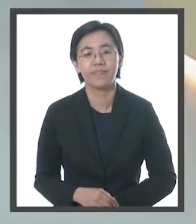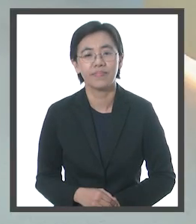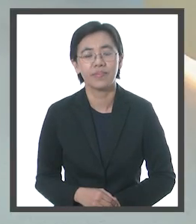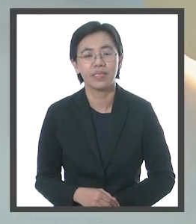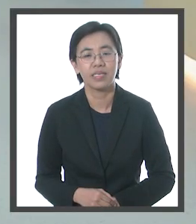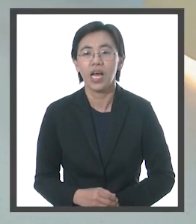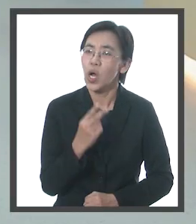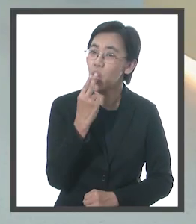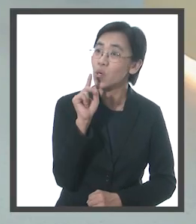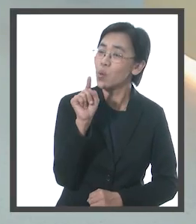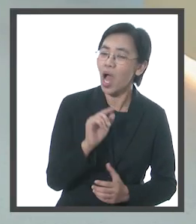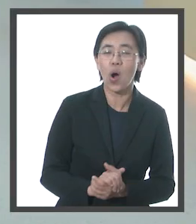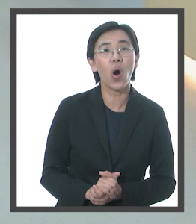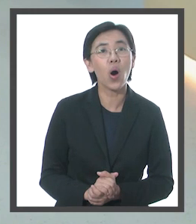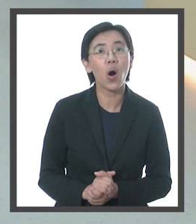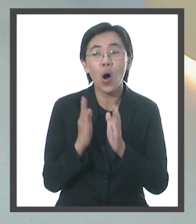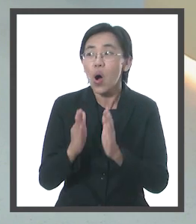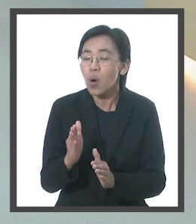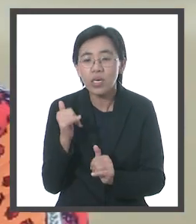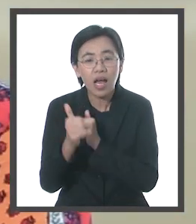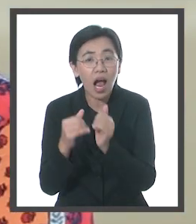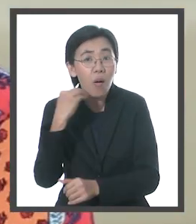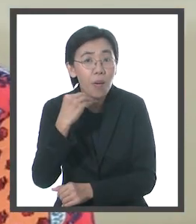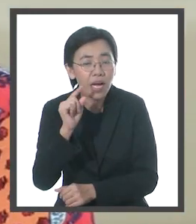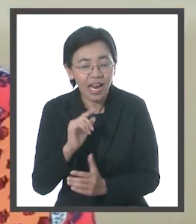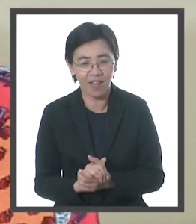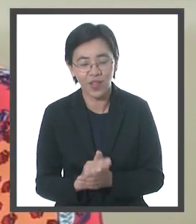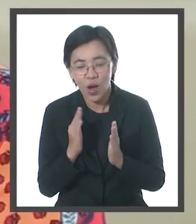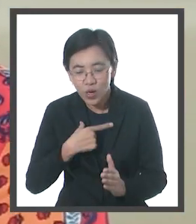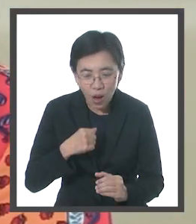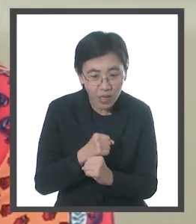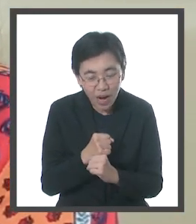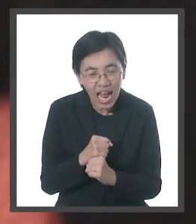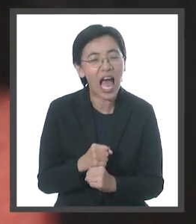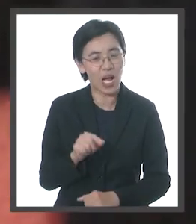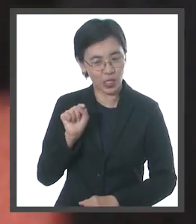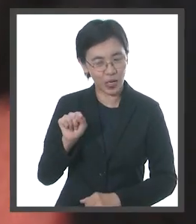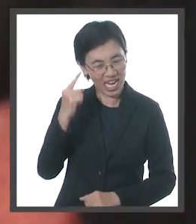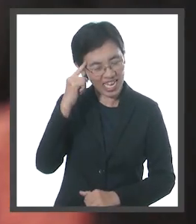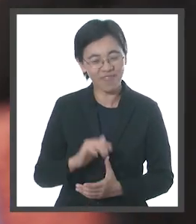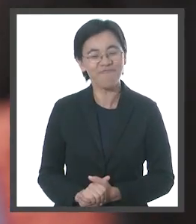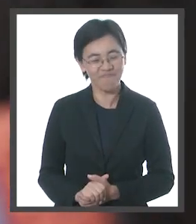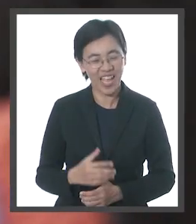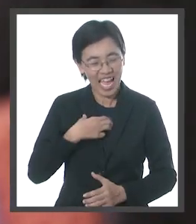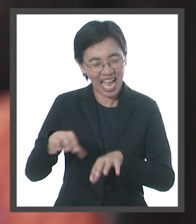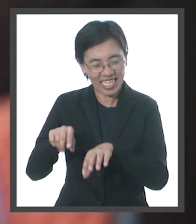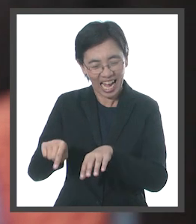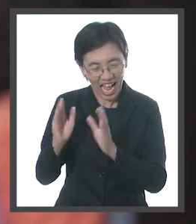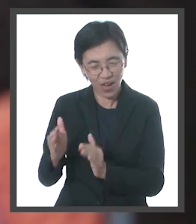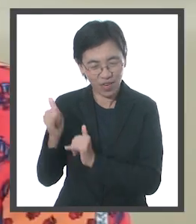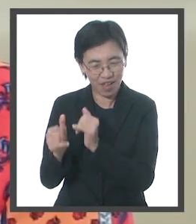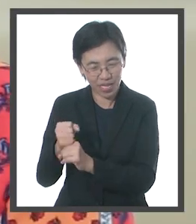เราก็ยังดูเลยครับว่าเอ๊ะตกลงมุมไหนที่คนใช้อะเยอะๆคนที่เราชอบทำงานเราพบว่ามุมเนี้ยที่เราตั้งใจให้คนทำงานเนี่ยค